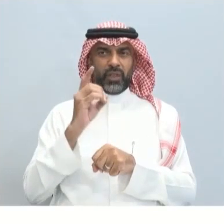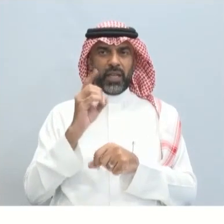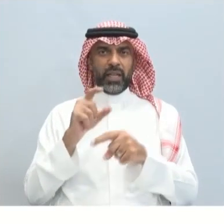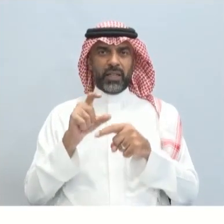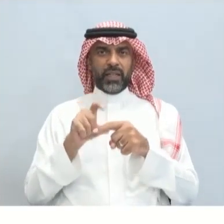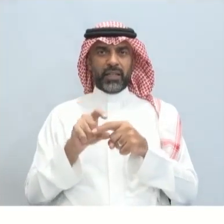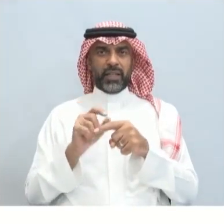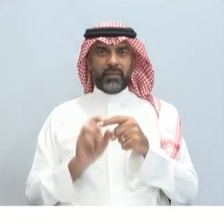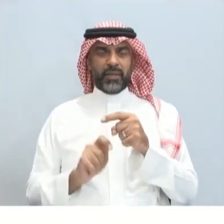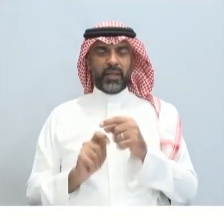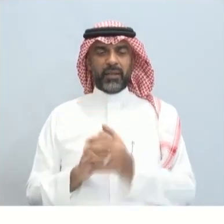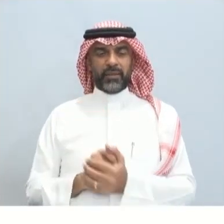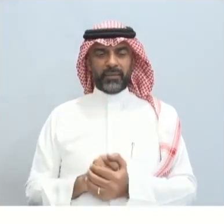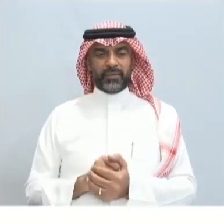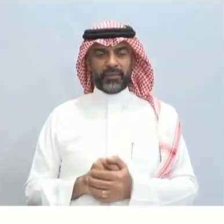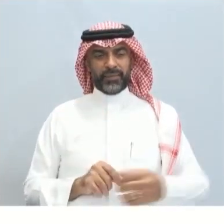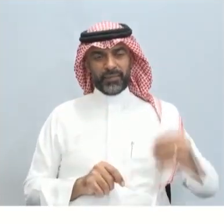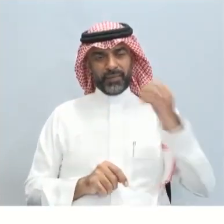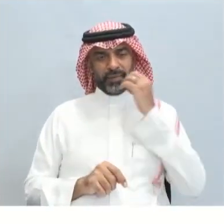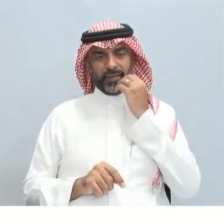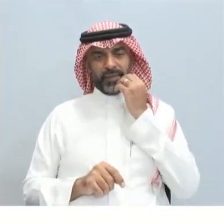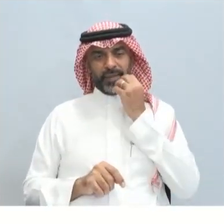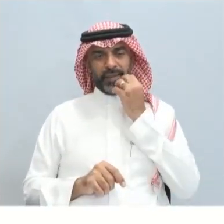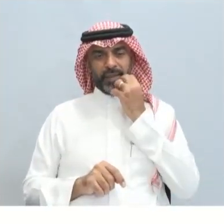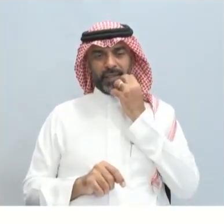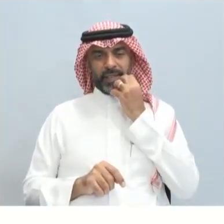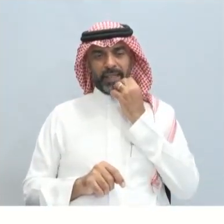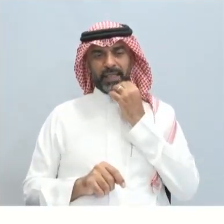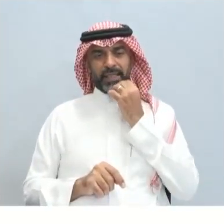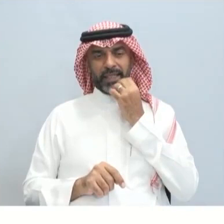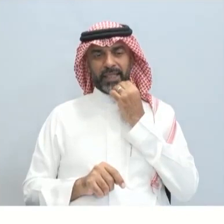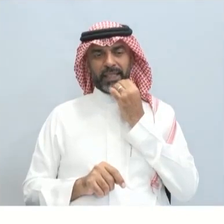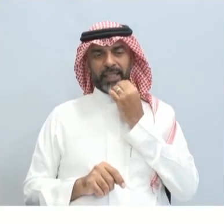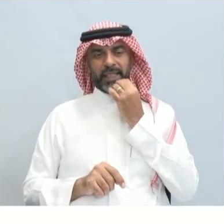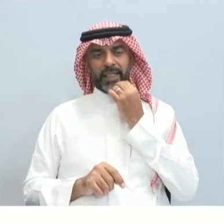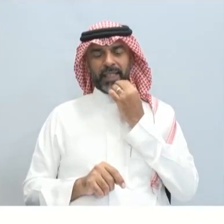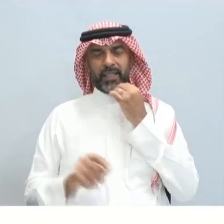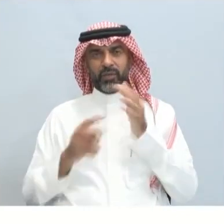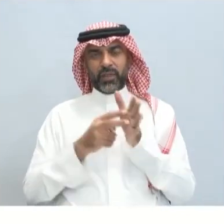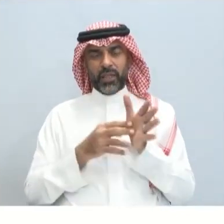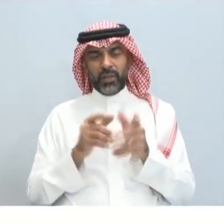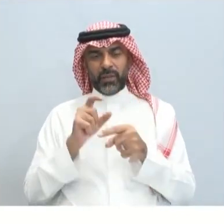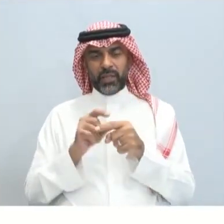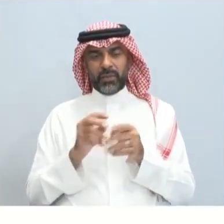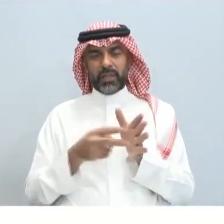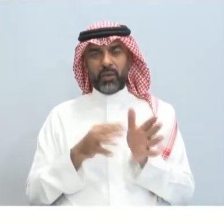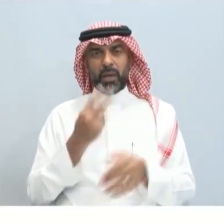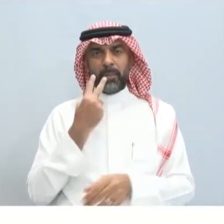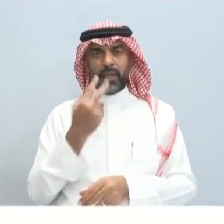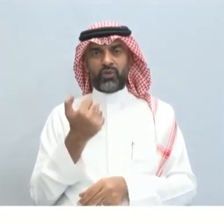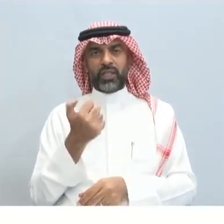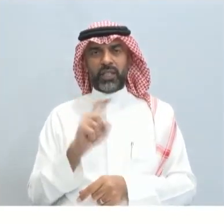الزمن نوجد السرعه نقسم المسافه 2 في 10 اس 2 على 78 حصلنا على